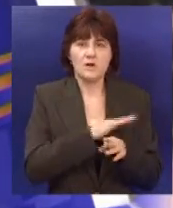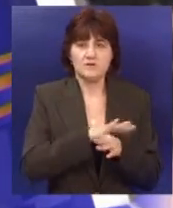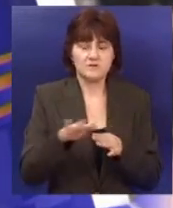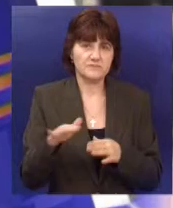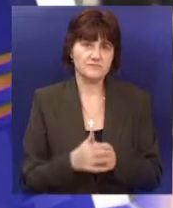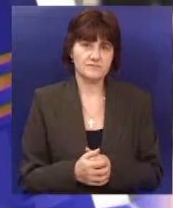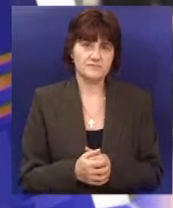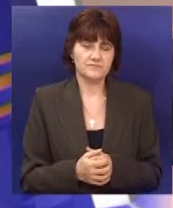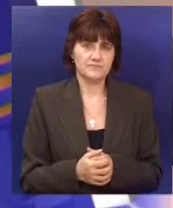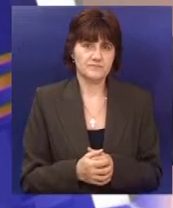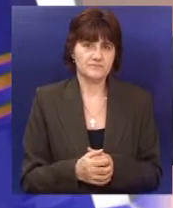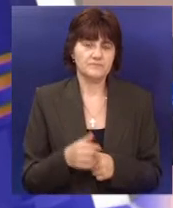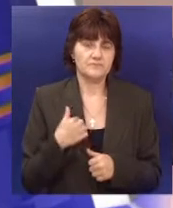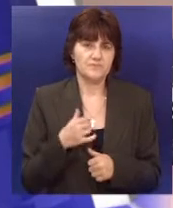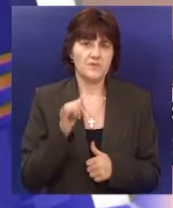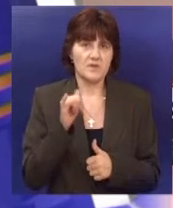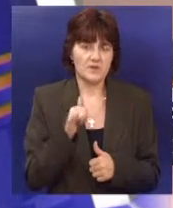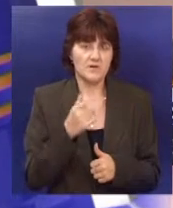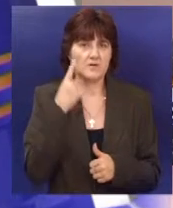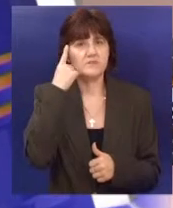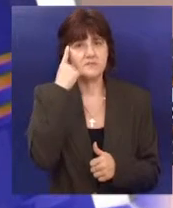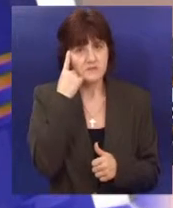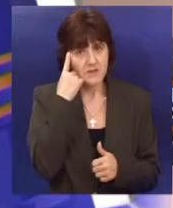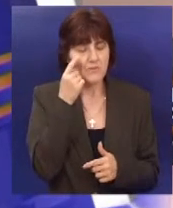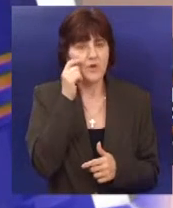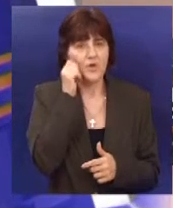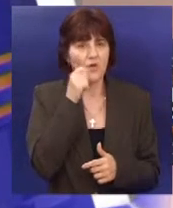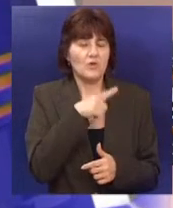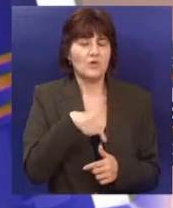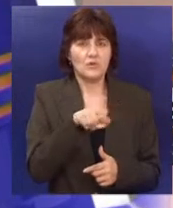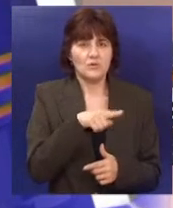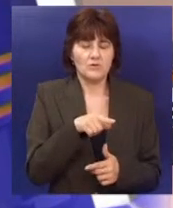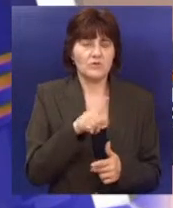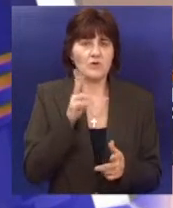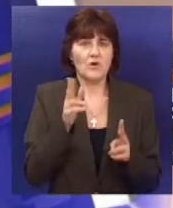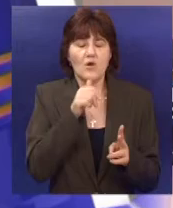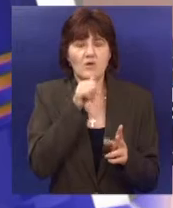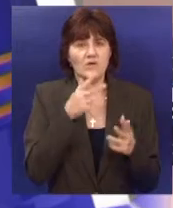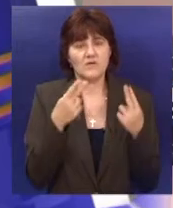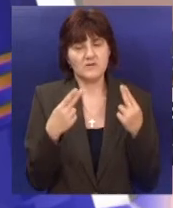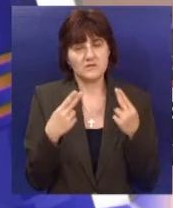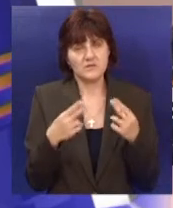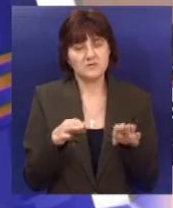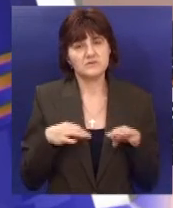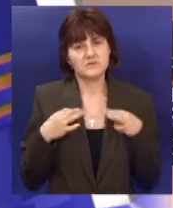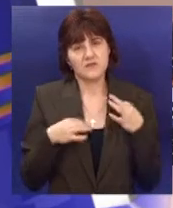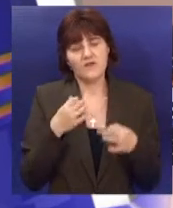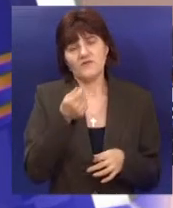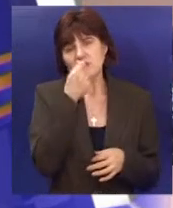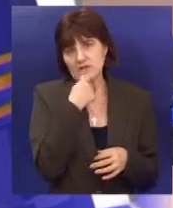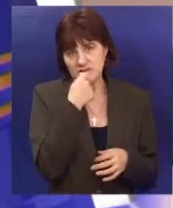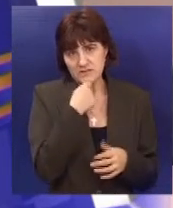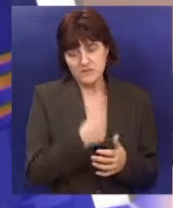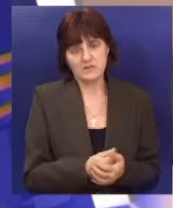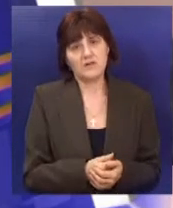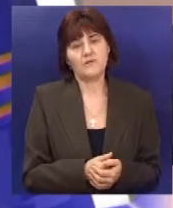i raka. Prihvatamo taj program. Znamo da ljudi su svesni koliko je značajna zdrava ishrana